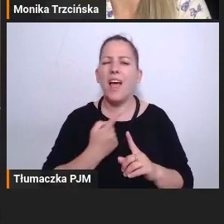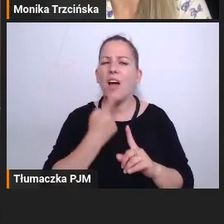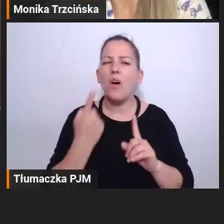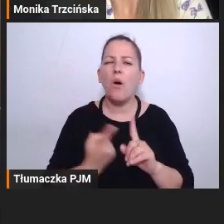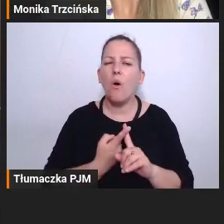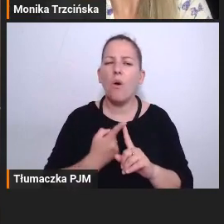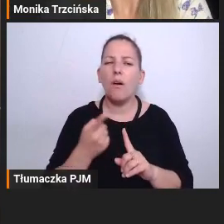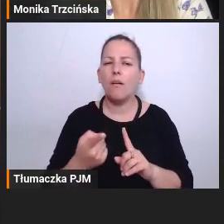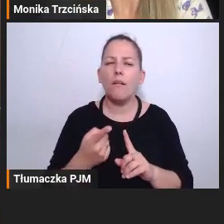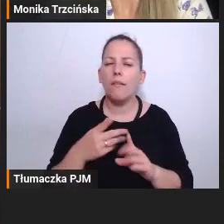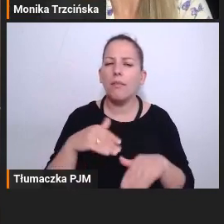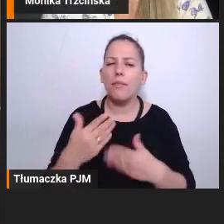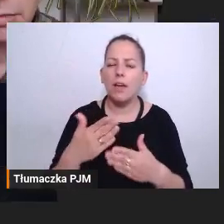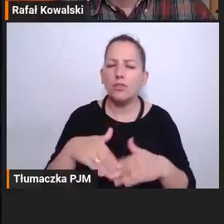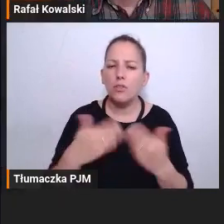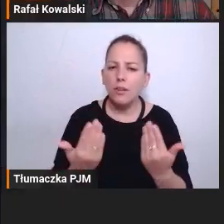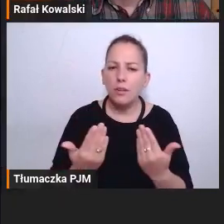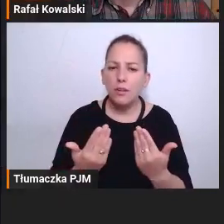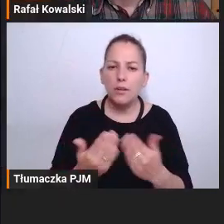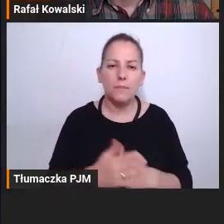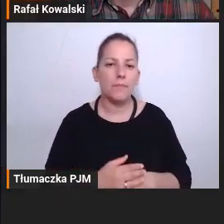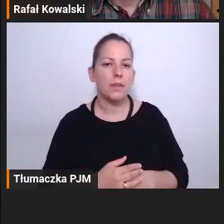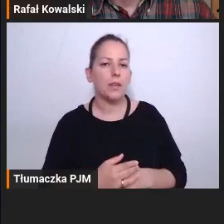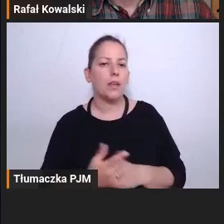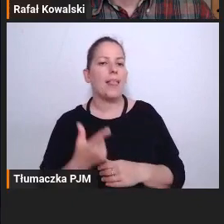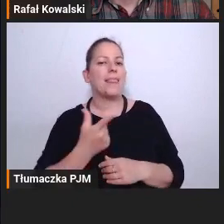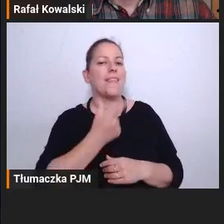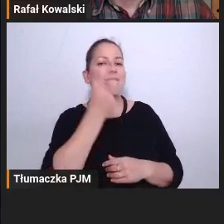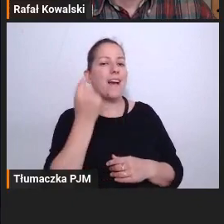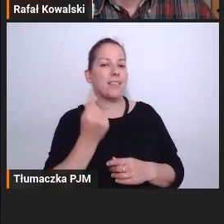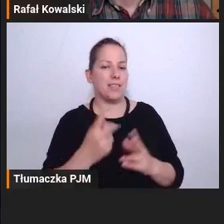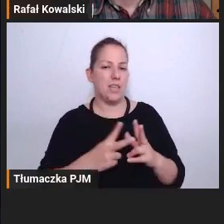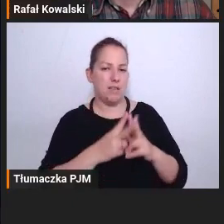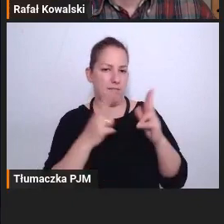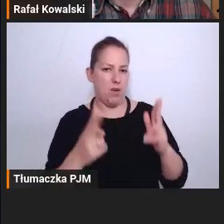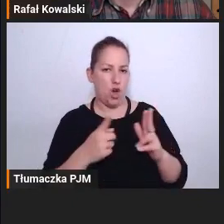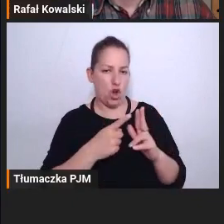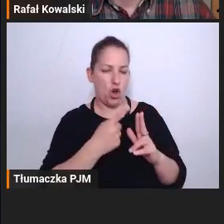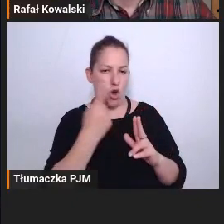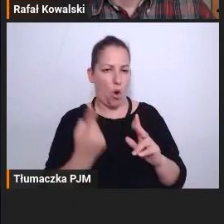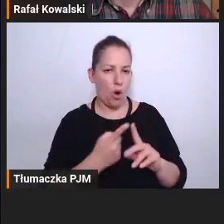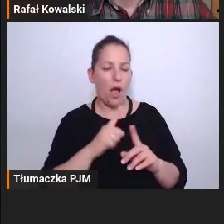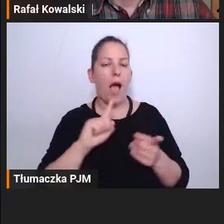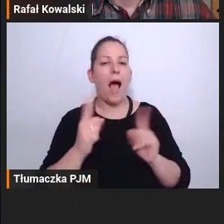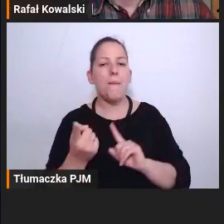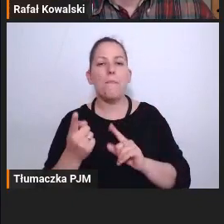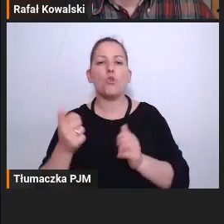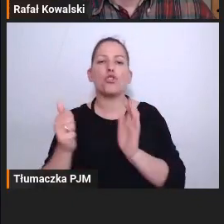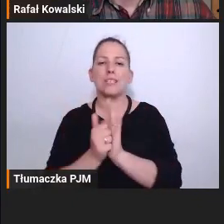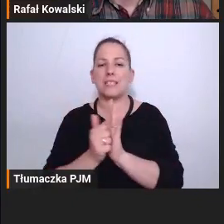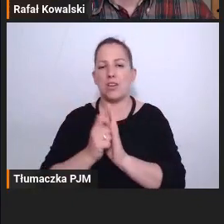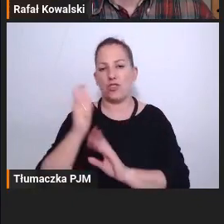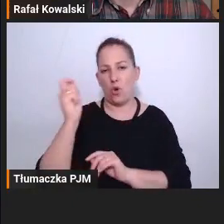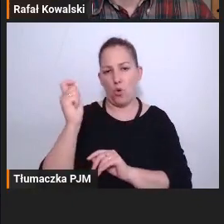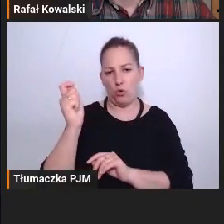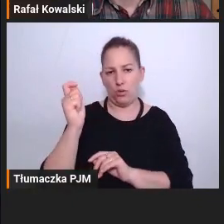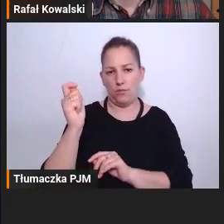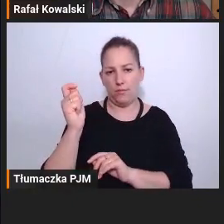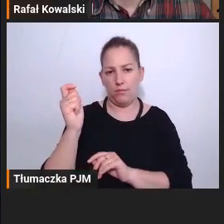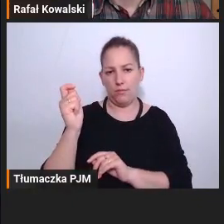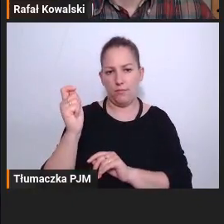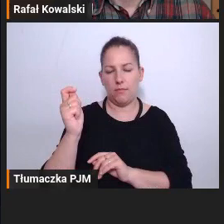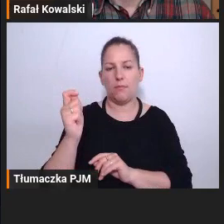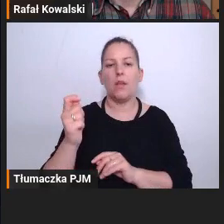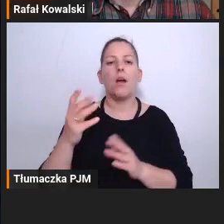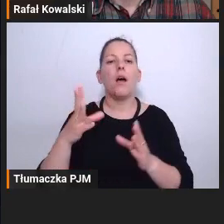dni przysługuje pracownikowi? 2 dni w roku kalendarzowym albo 16 godzin, bo to też możemy tutaj to możemy przeliczać